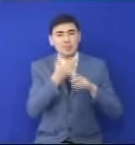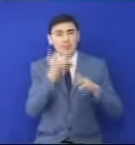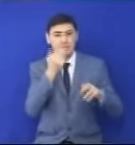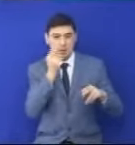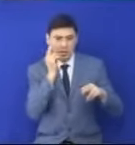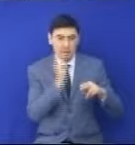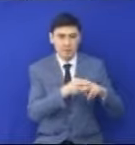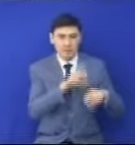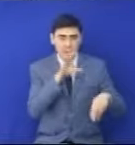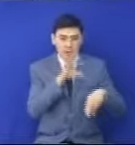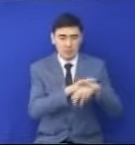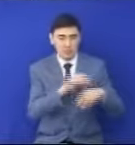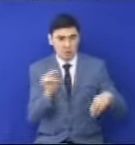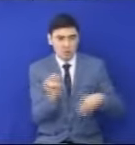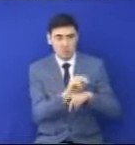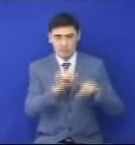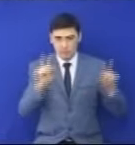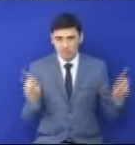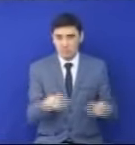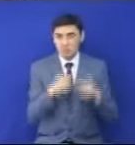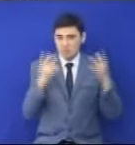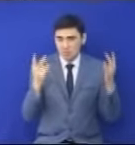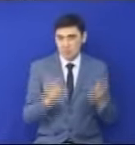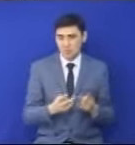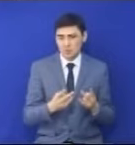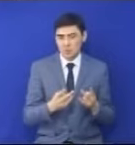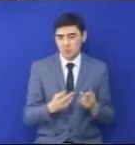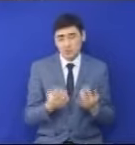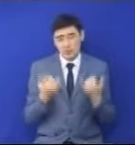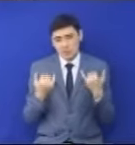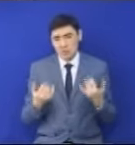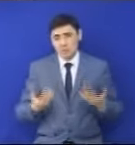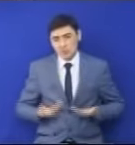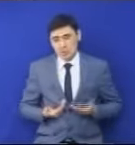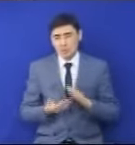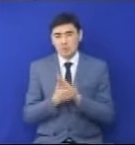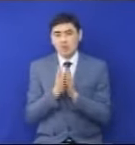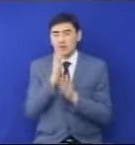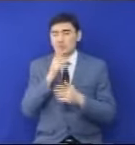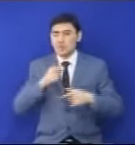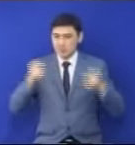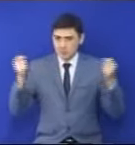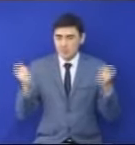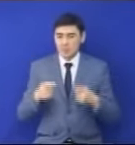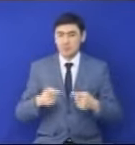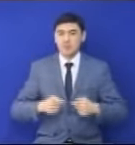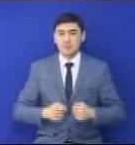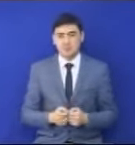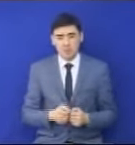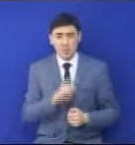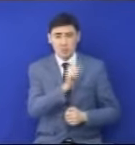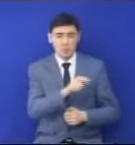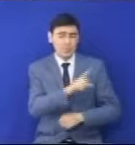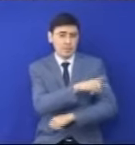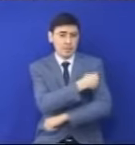медицинада қағазбастылықтан арылуға негізделген кешенді шаралар уақыт өте өз тиімділігін көрсетеді, дейді дәрігерлер.